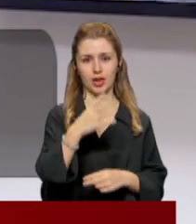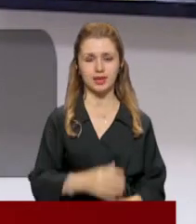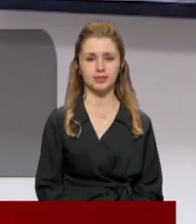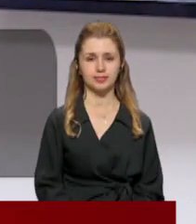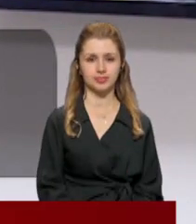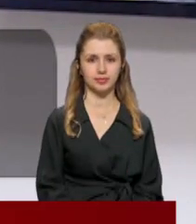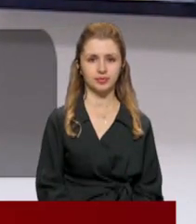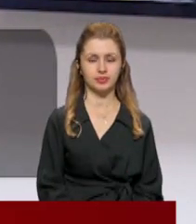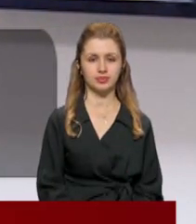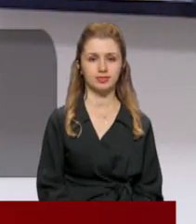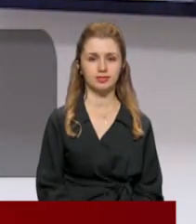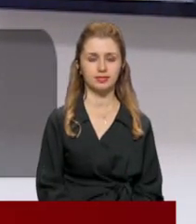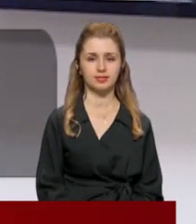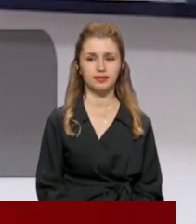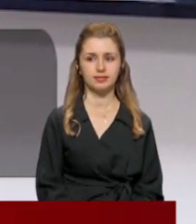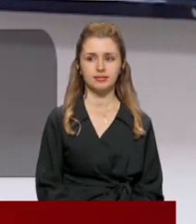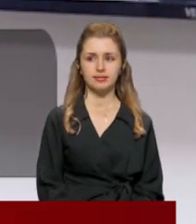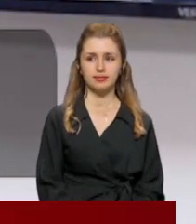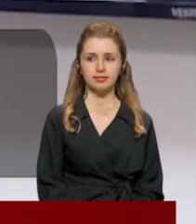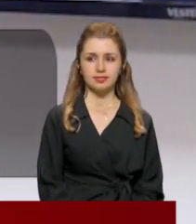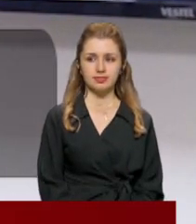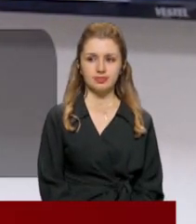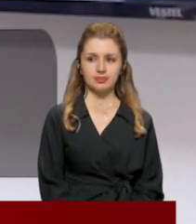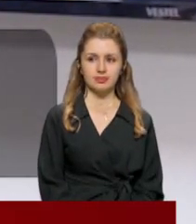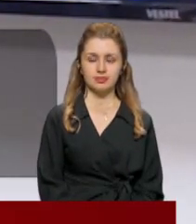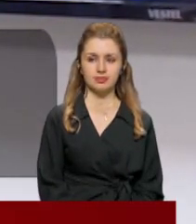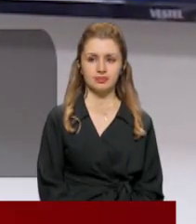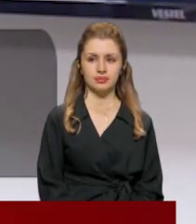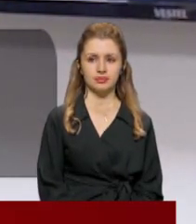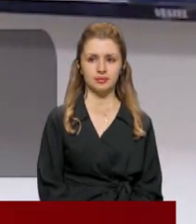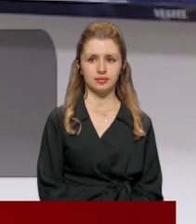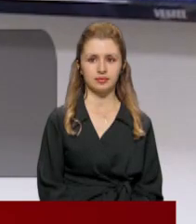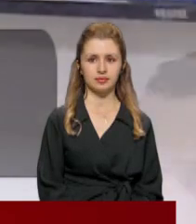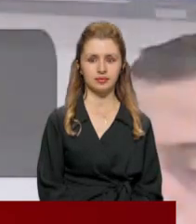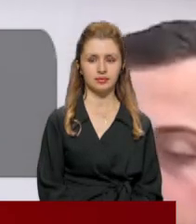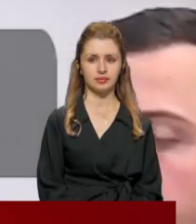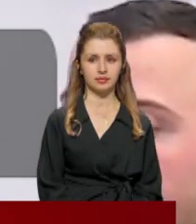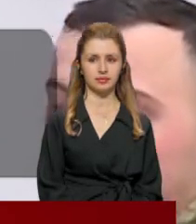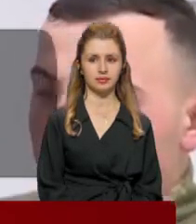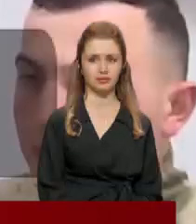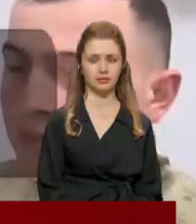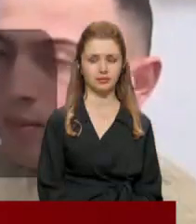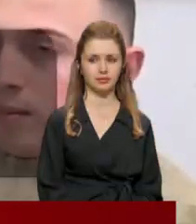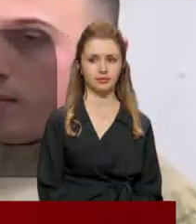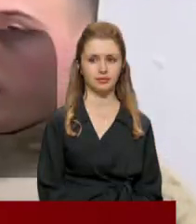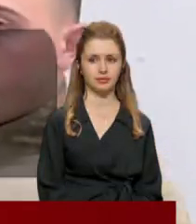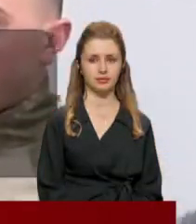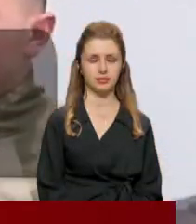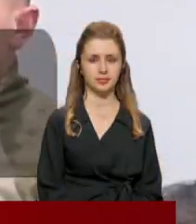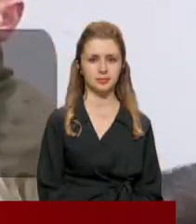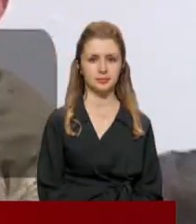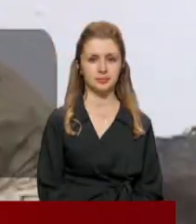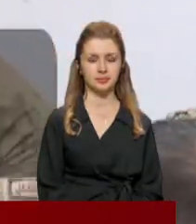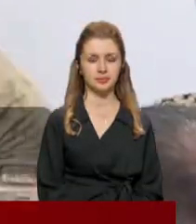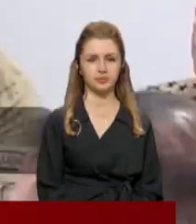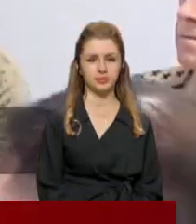Kendüreğin tepesinden gerçekten bu -17 derecede hakimiyetimizi tesis